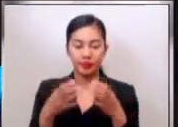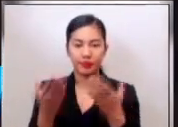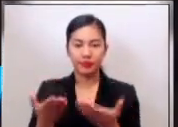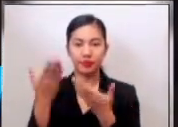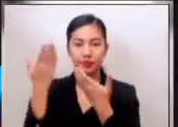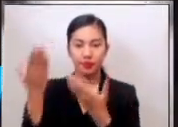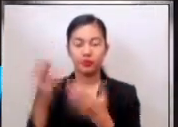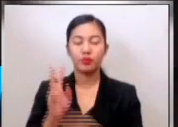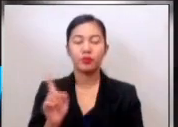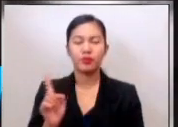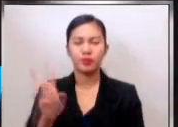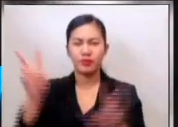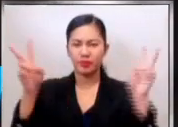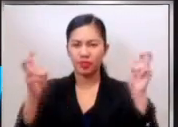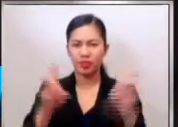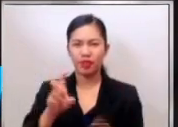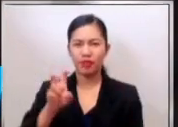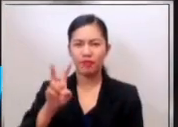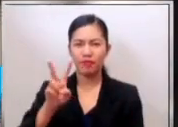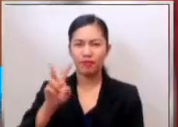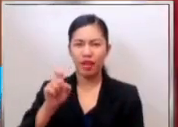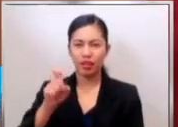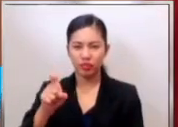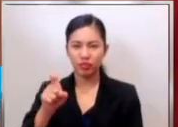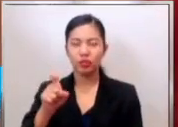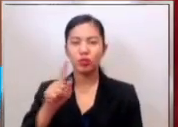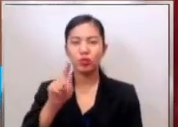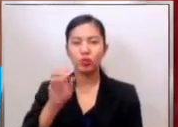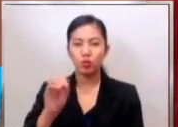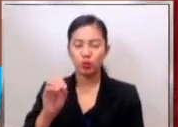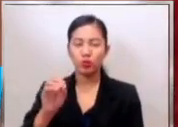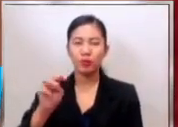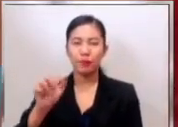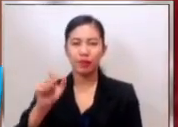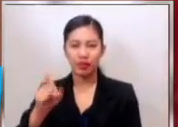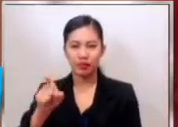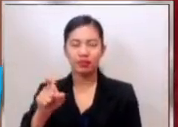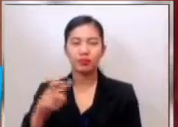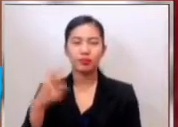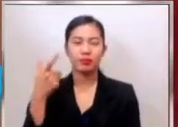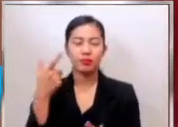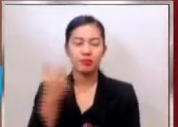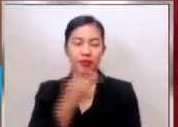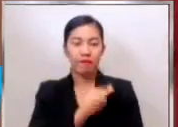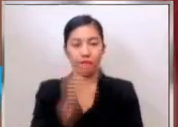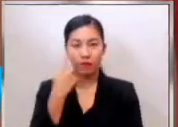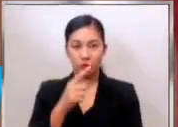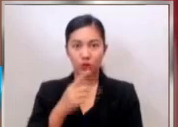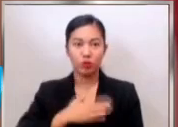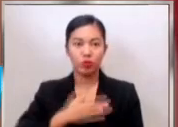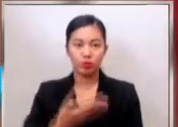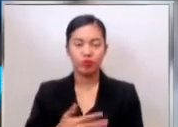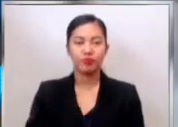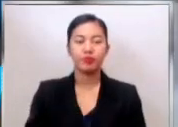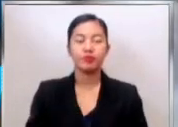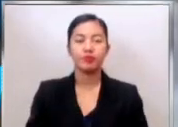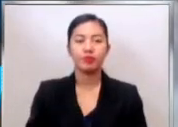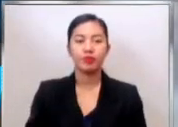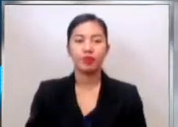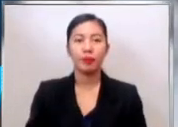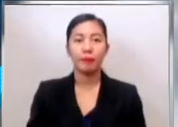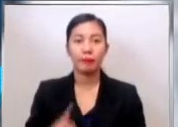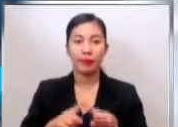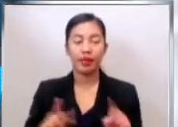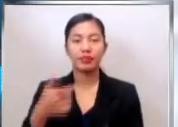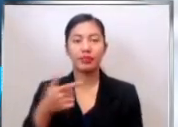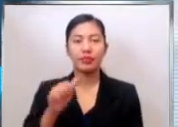o ang pagbabakuna sa lahat ng may gusto. Pero sabi ni National Task Force Chief Implementer Secretary Carlito Galvez Jr., hindi